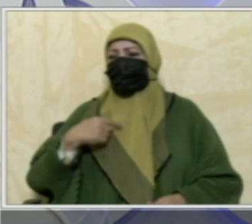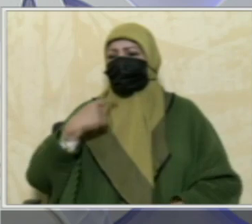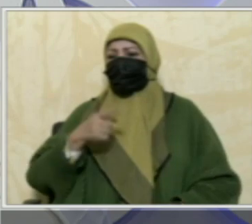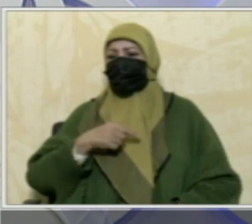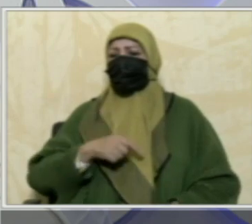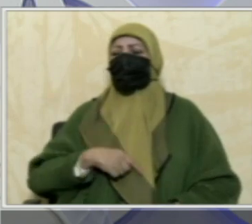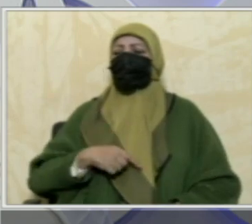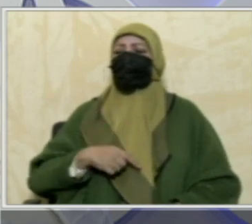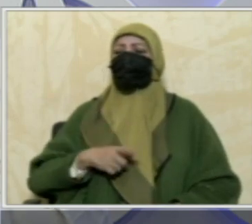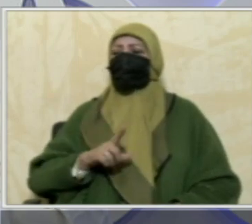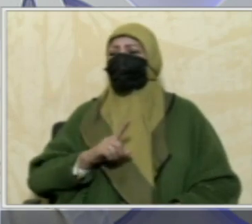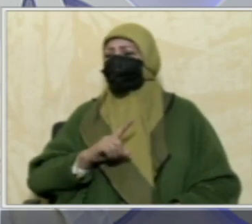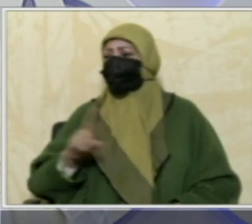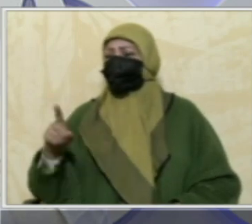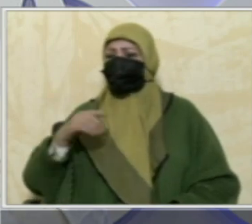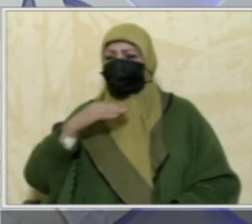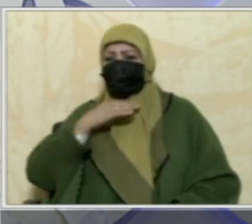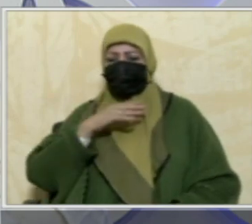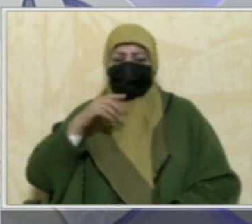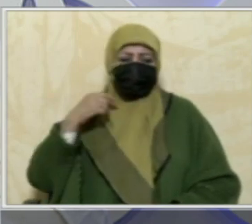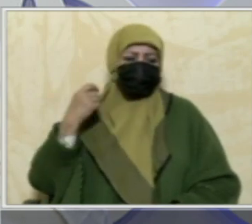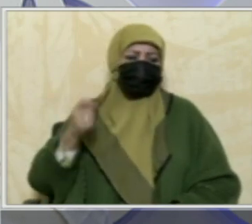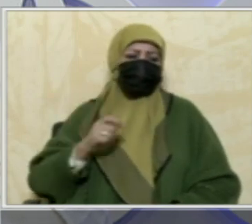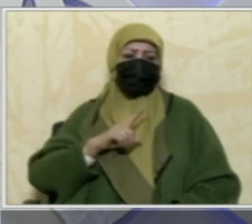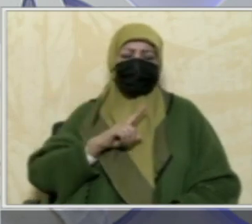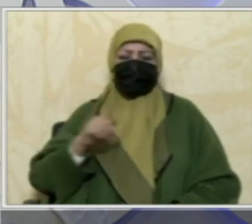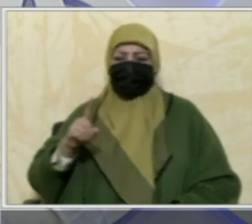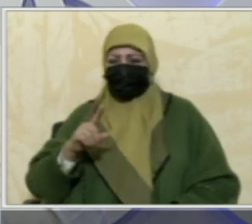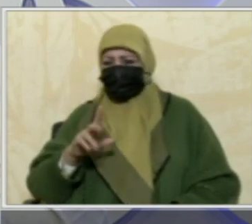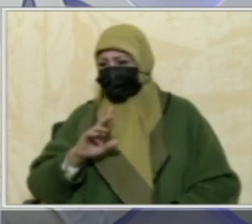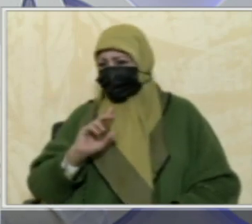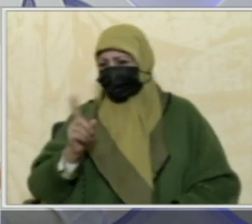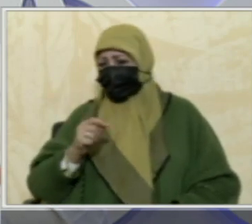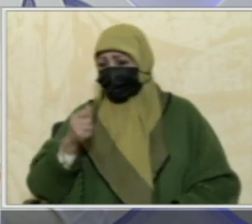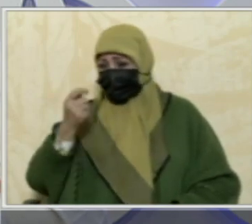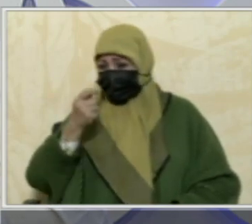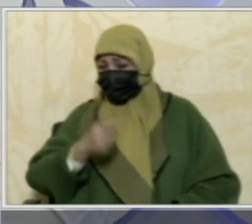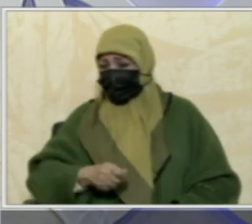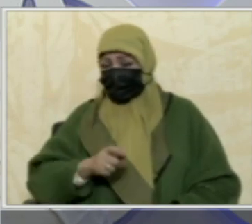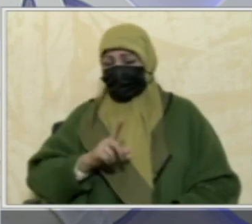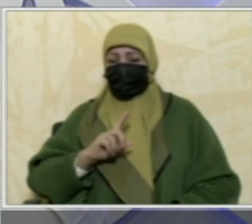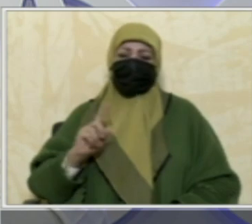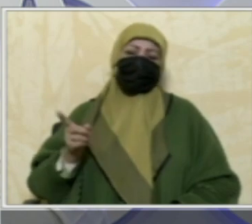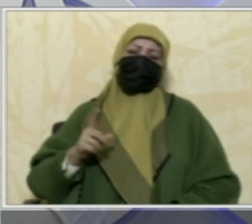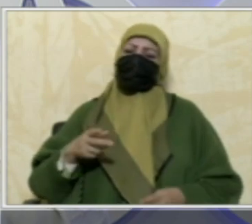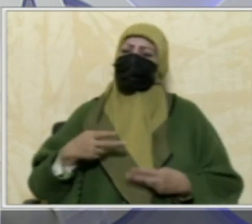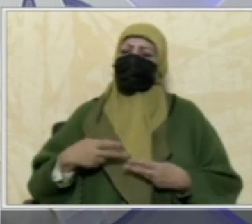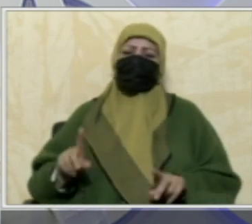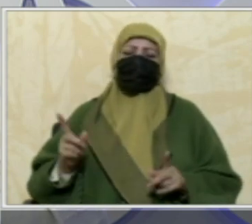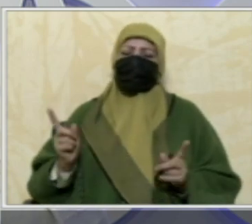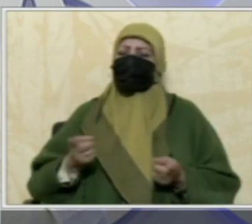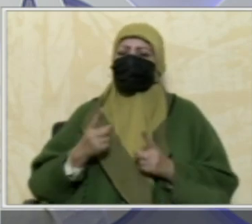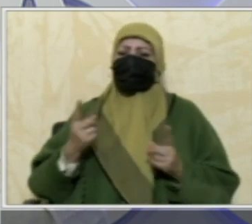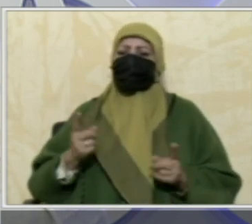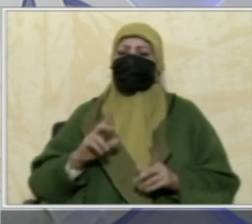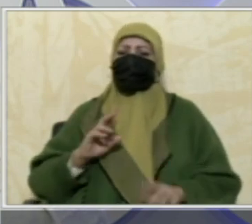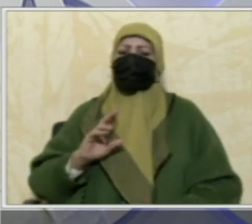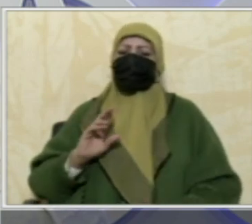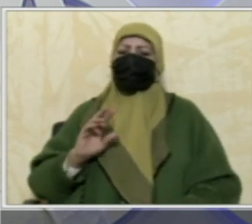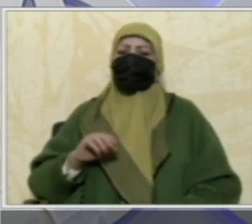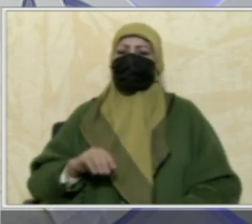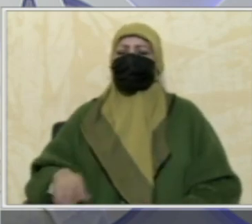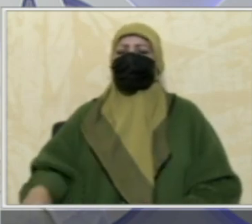يقع اجرها الا اذا سدد ثمنها قبل الذبح فهذا يعني غير صحيح اسامه من تاجوره